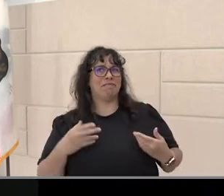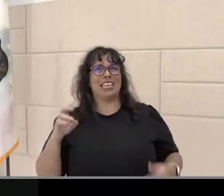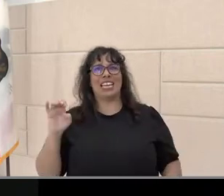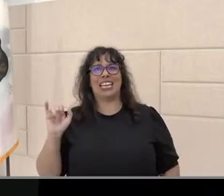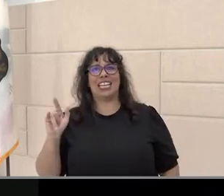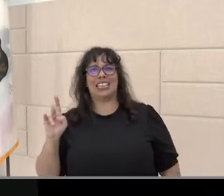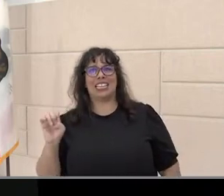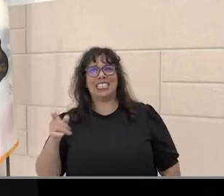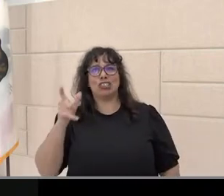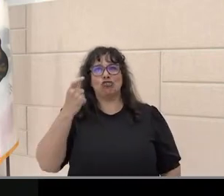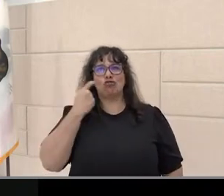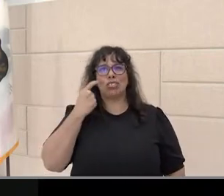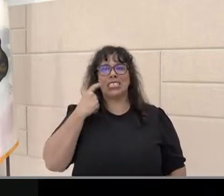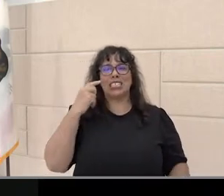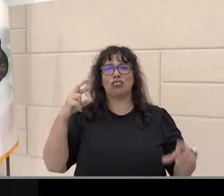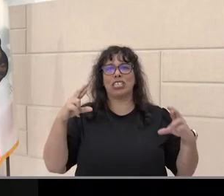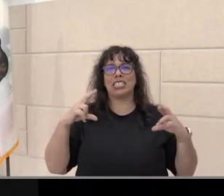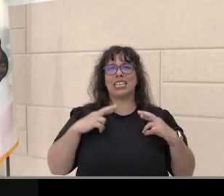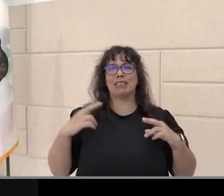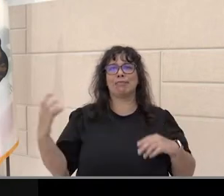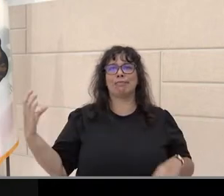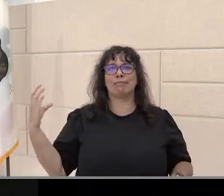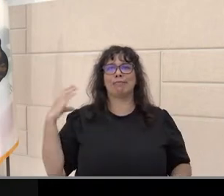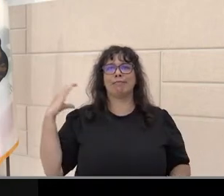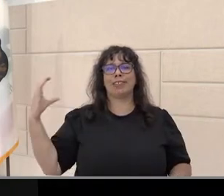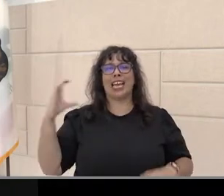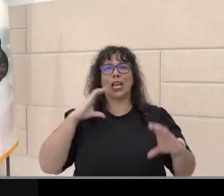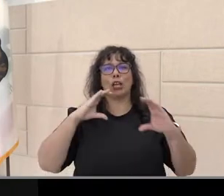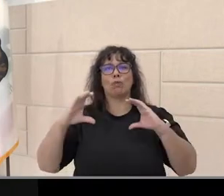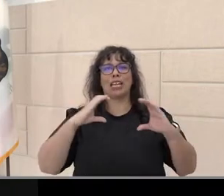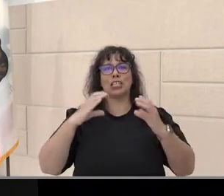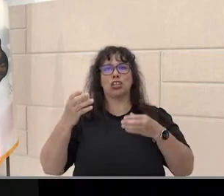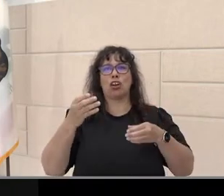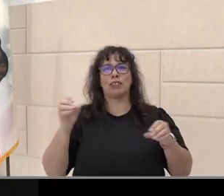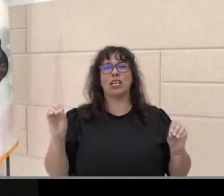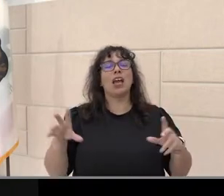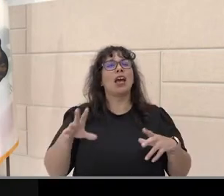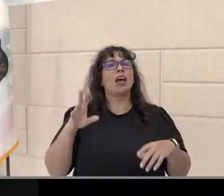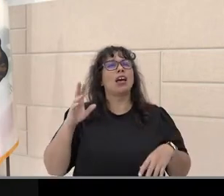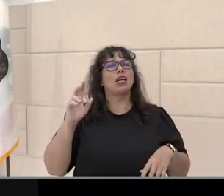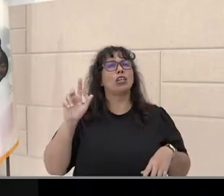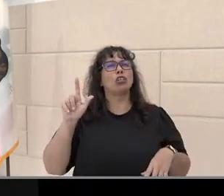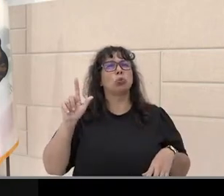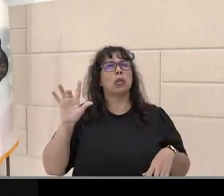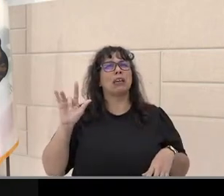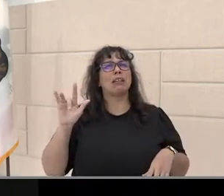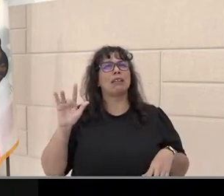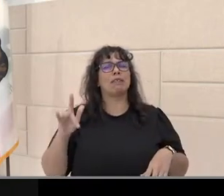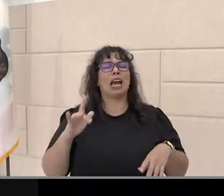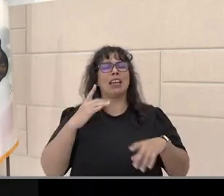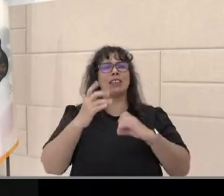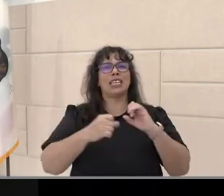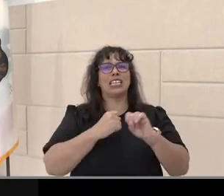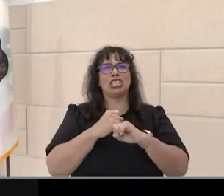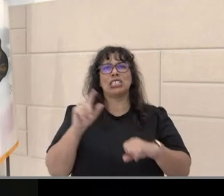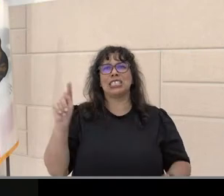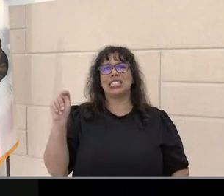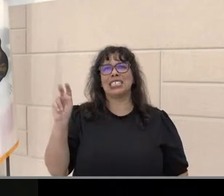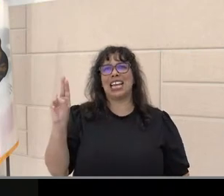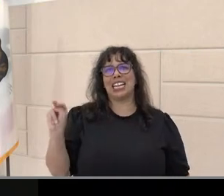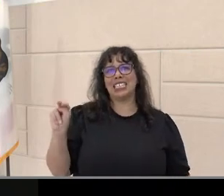គាត់ឈ្មោះ Ellie Shelton គាត់បានចូលអត់ត្រែតរួចហើយគាត់បានធ្វើការសាលារៀន25